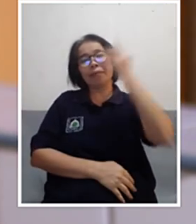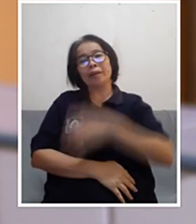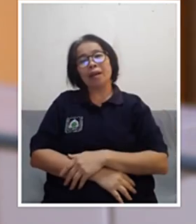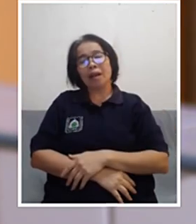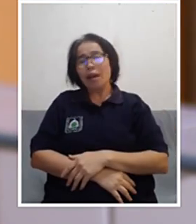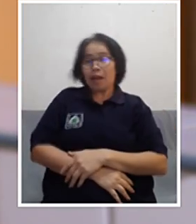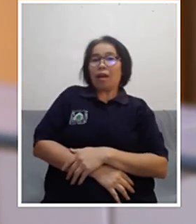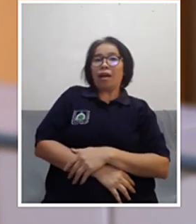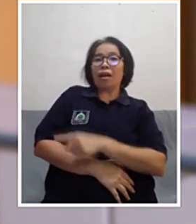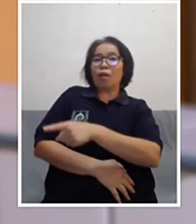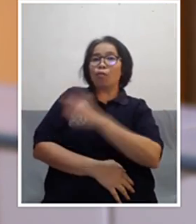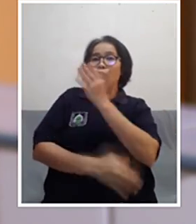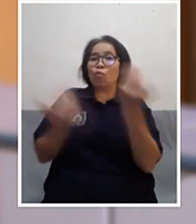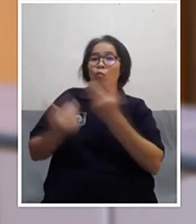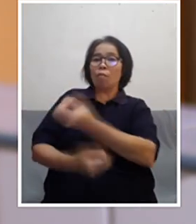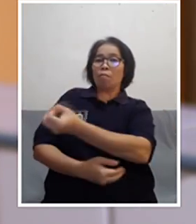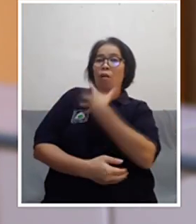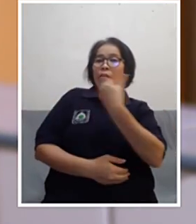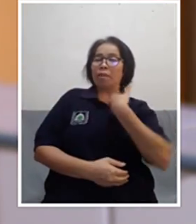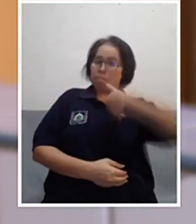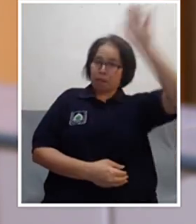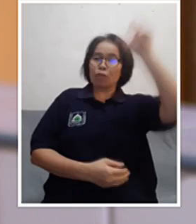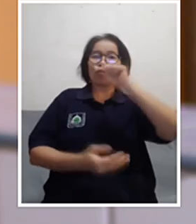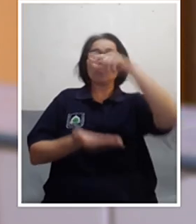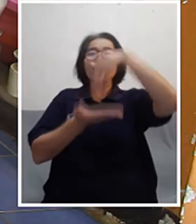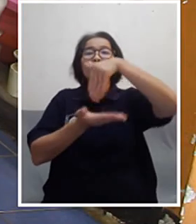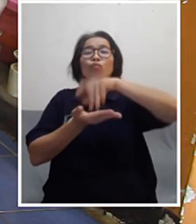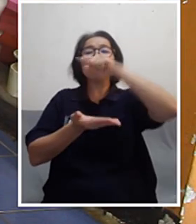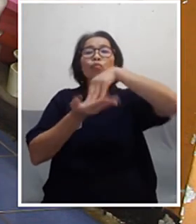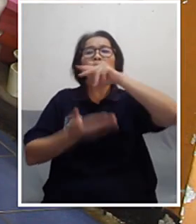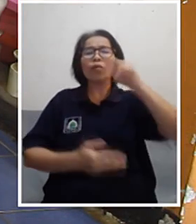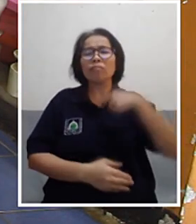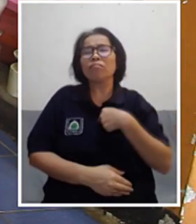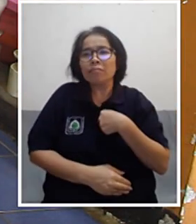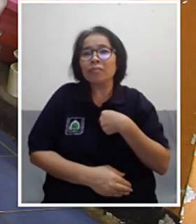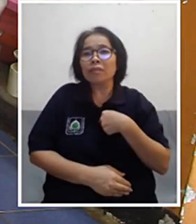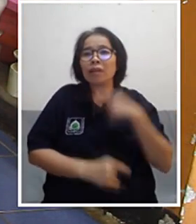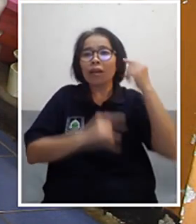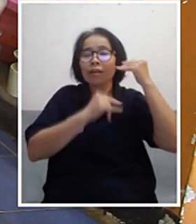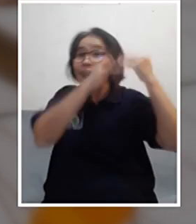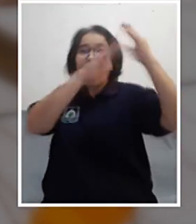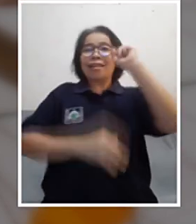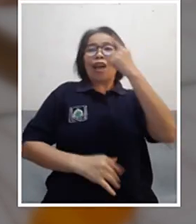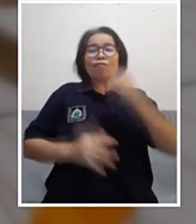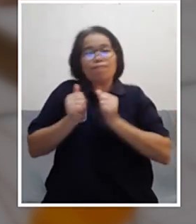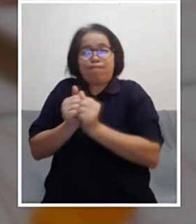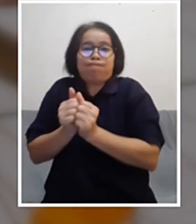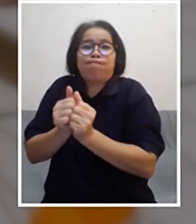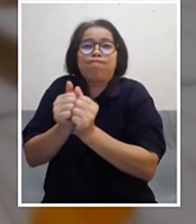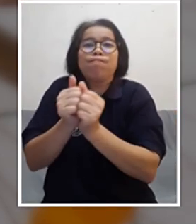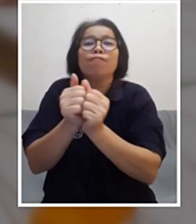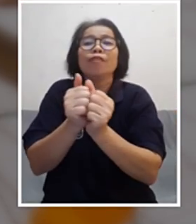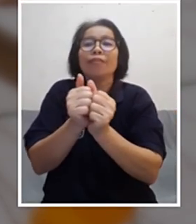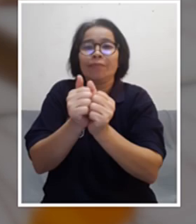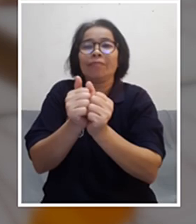แม่ไปสิรินธรดีกว่าอะไรอย่างเงี้ยก็เลยไปฝึกก็ความหวังของแม่ก็ฟื้นขึ้นมา